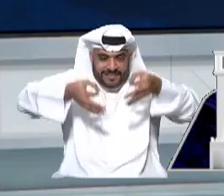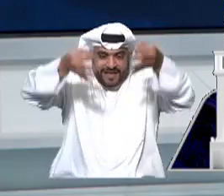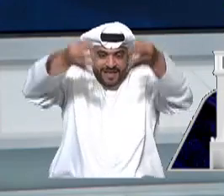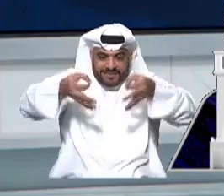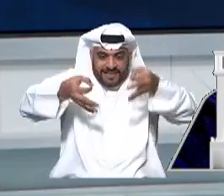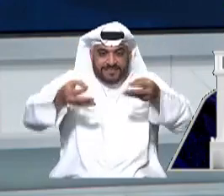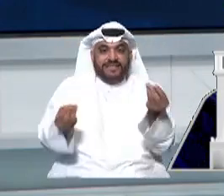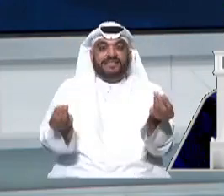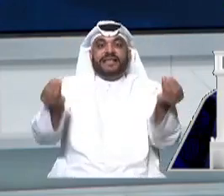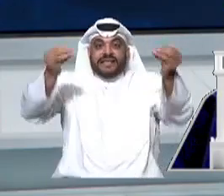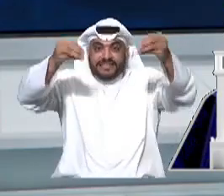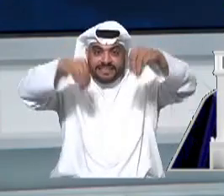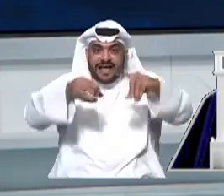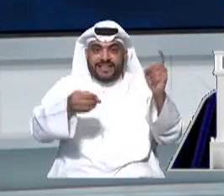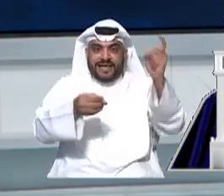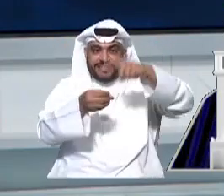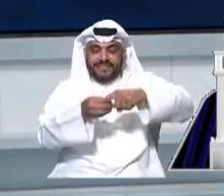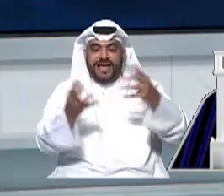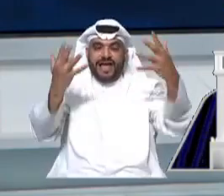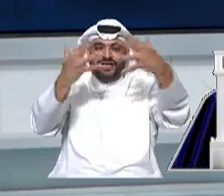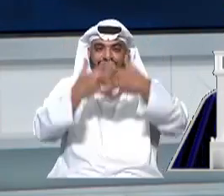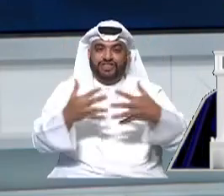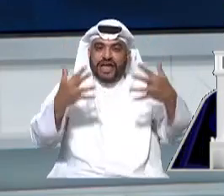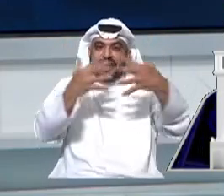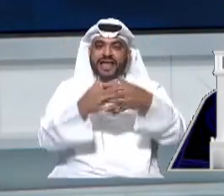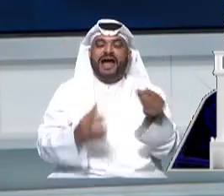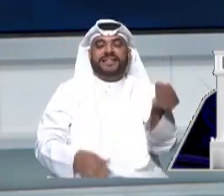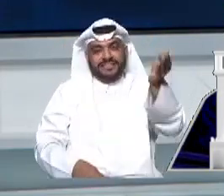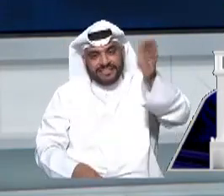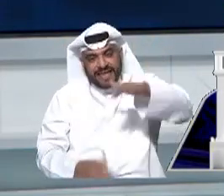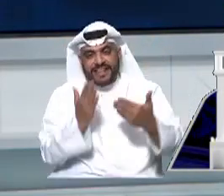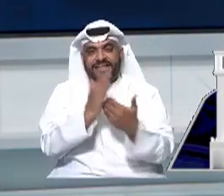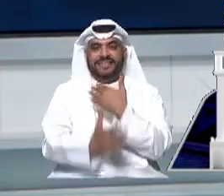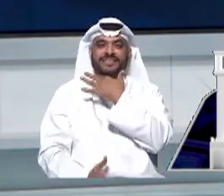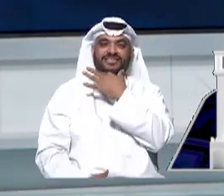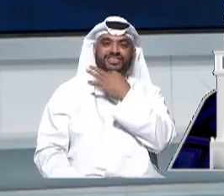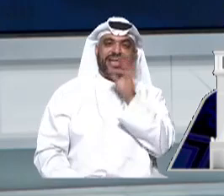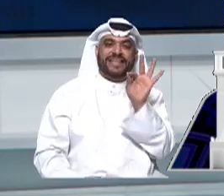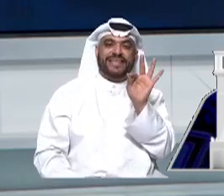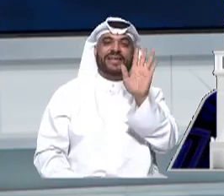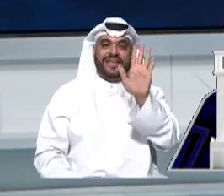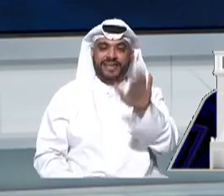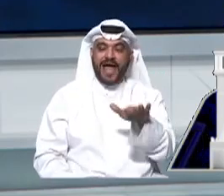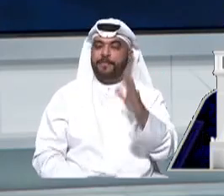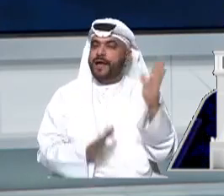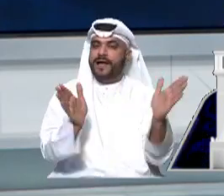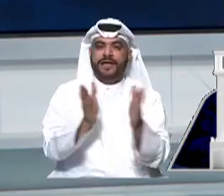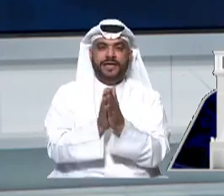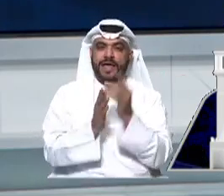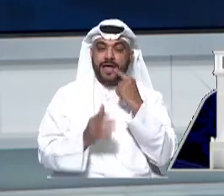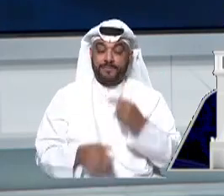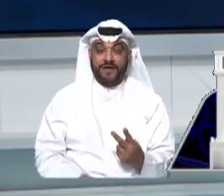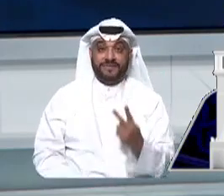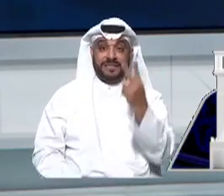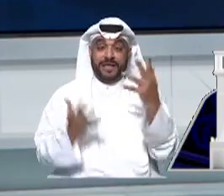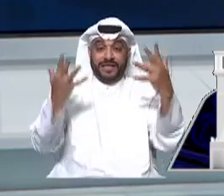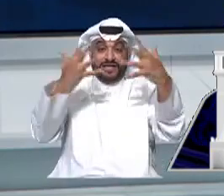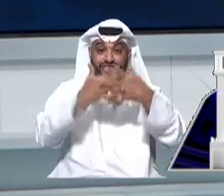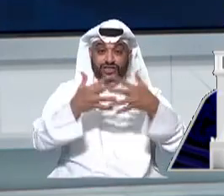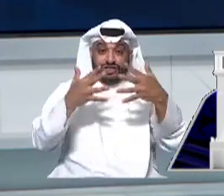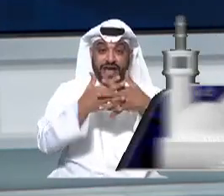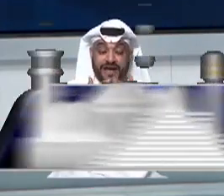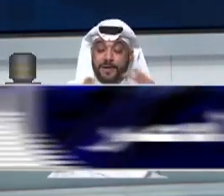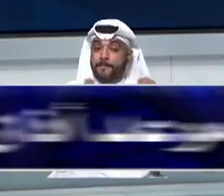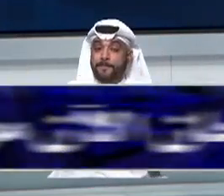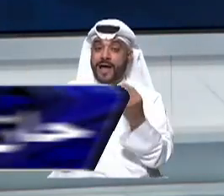الشركات المدرجة على مؤشر MSCI الرئيسي للأسواق الناشئة إلى 7 كيانات كويتية لتشمل من